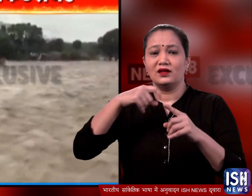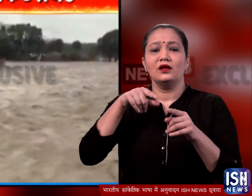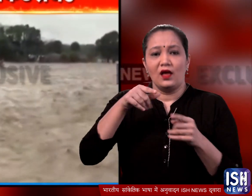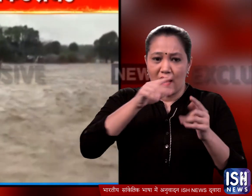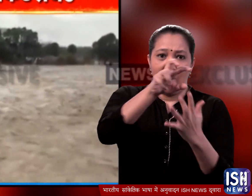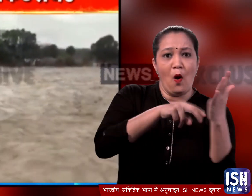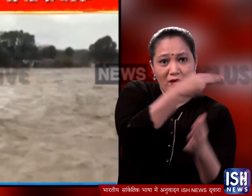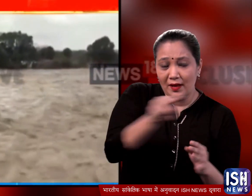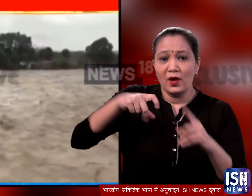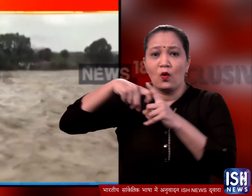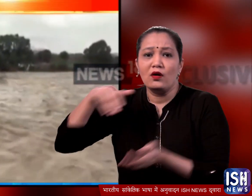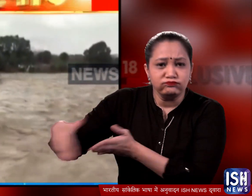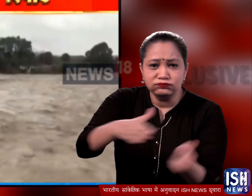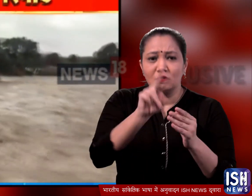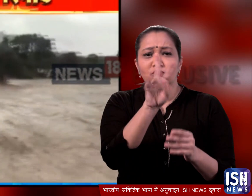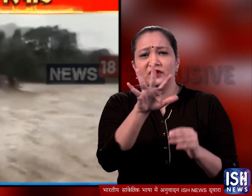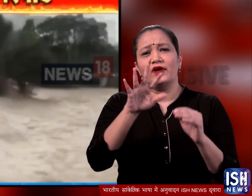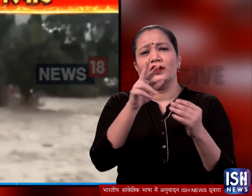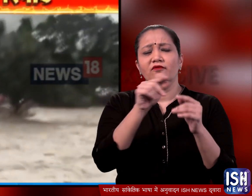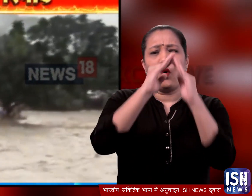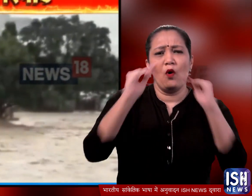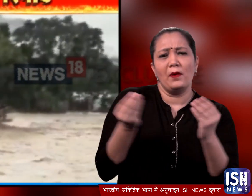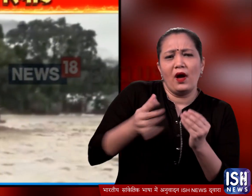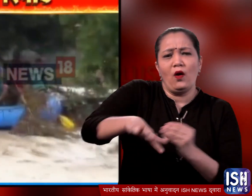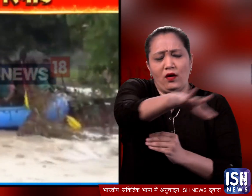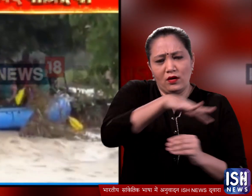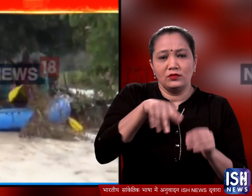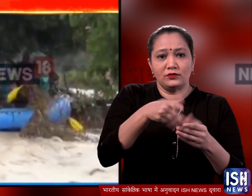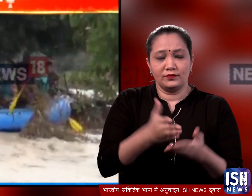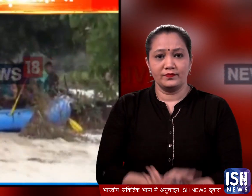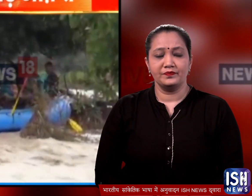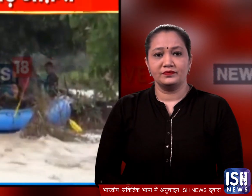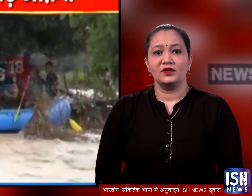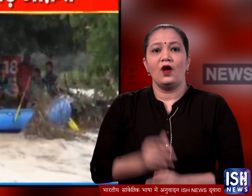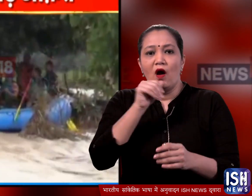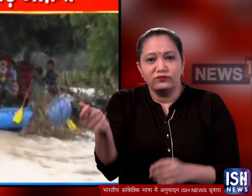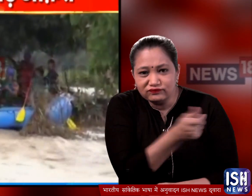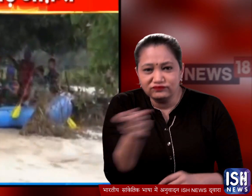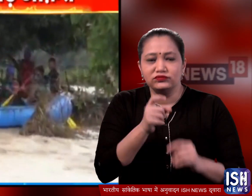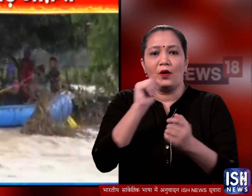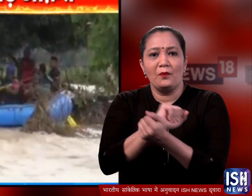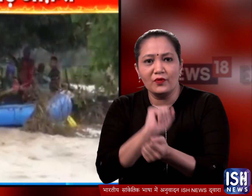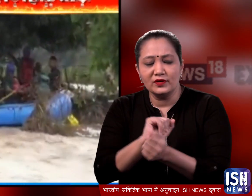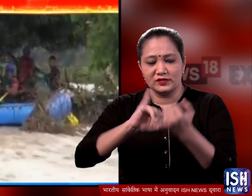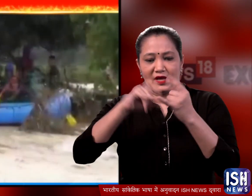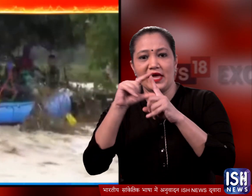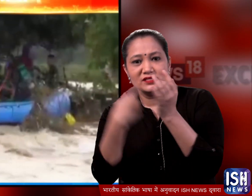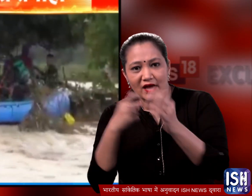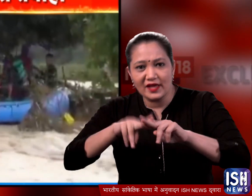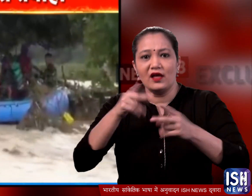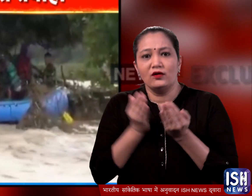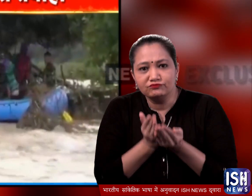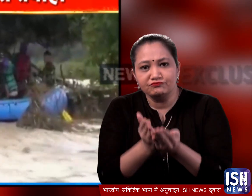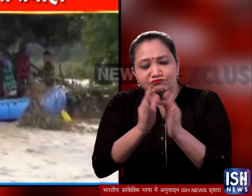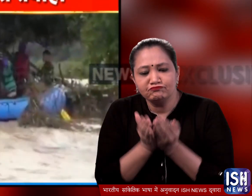कहर बरपाया है। यहाँ 20 से 25 मकान इसकी जद में आ गए हैं। दमकल विभाग और पुलिस की मदद से एसडीआरएफ की टीम ने नावों के